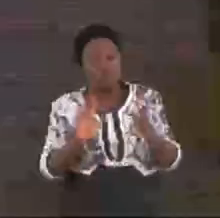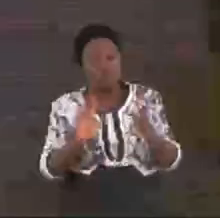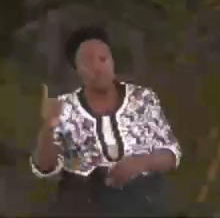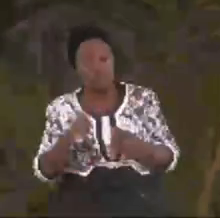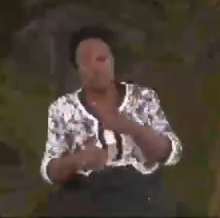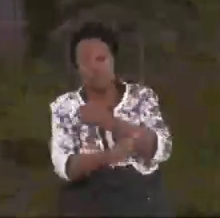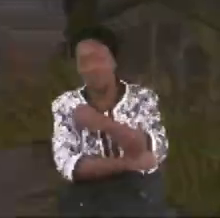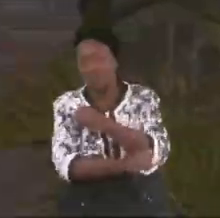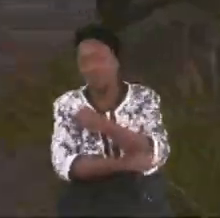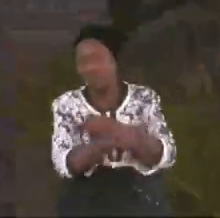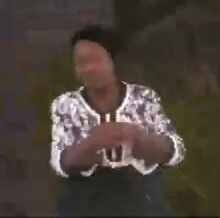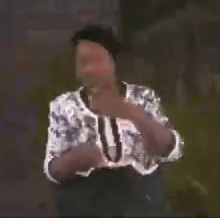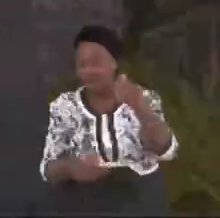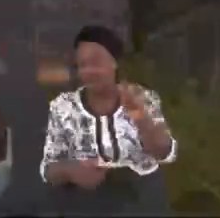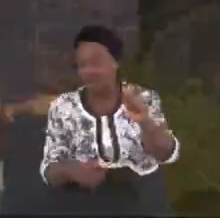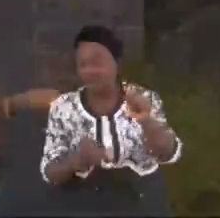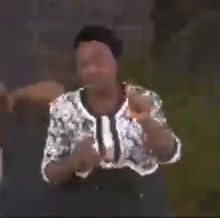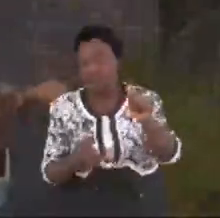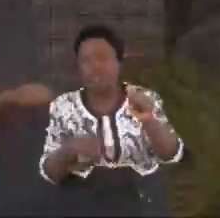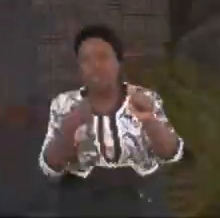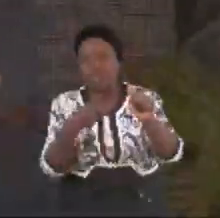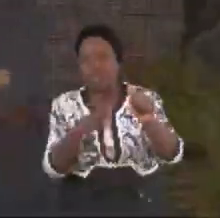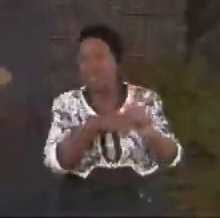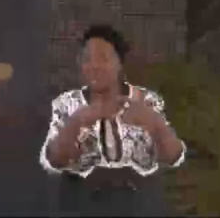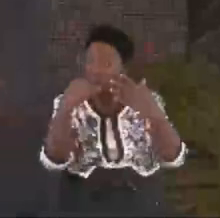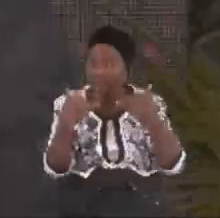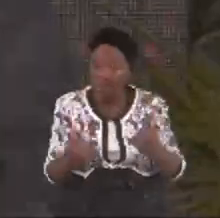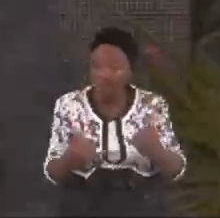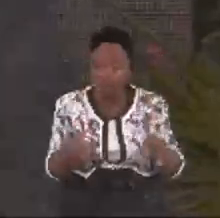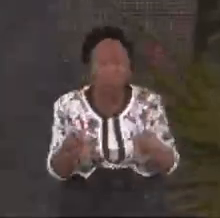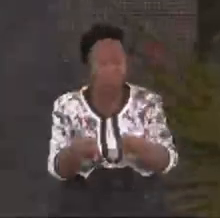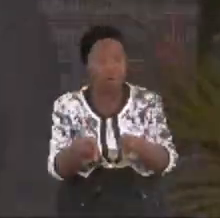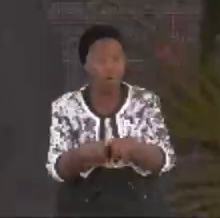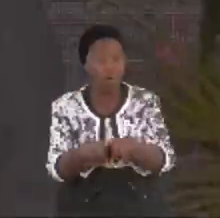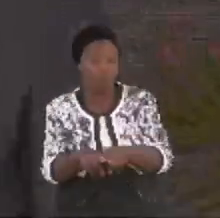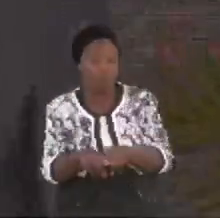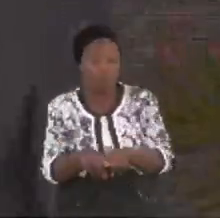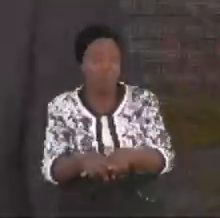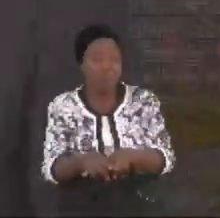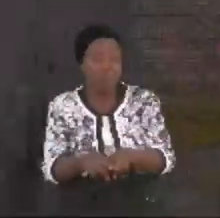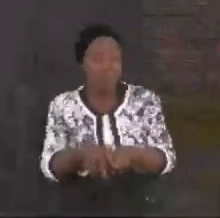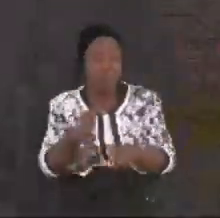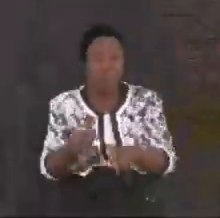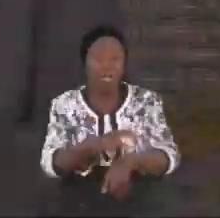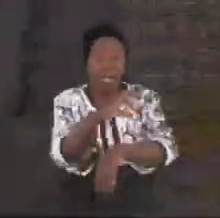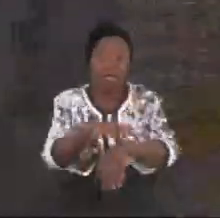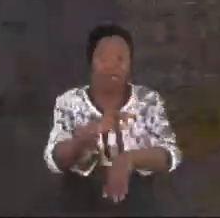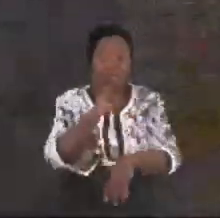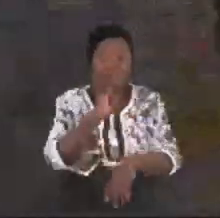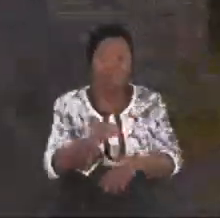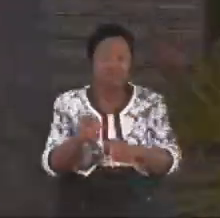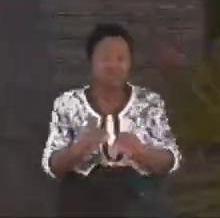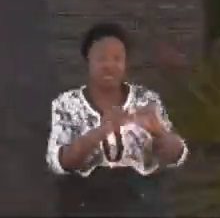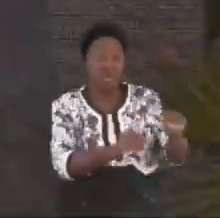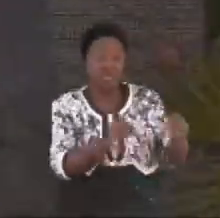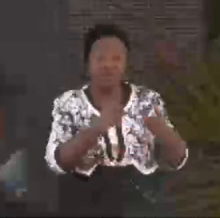Verset 10, il dit, déjà, la cognée est mise à la racine des arbres.